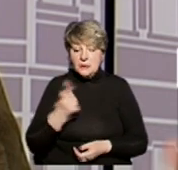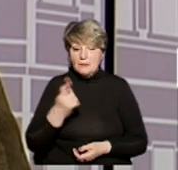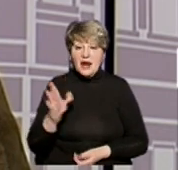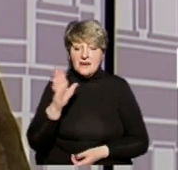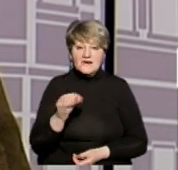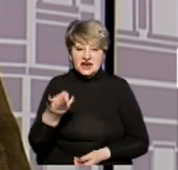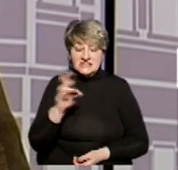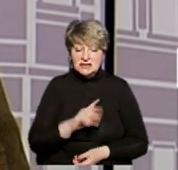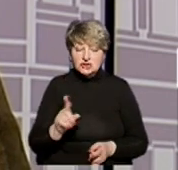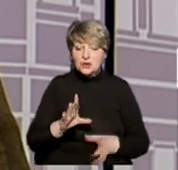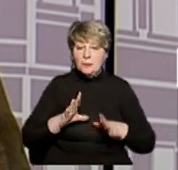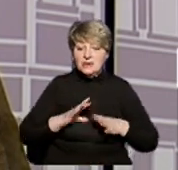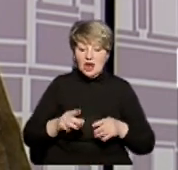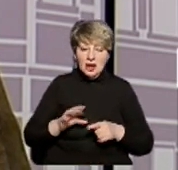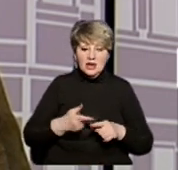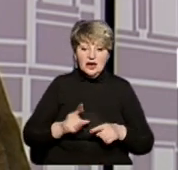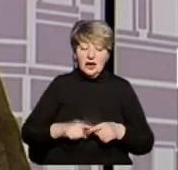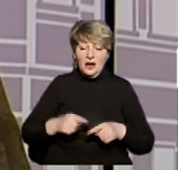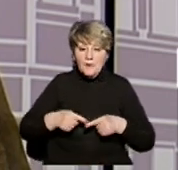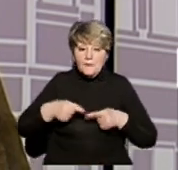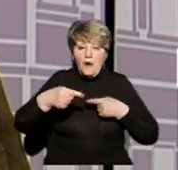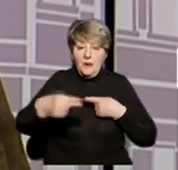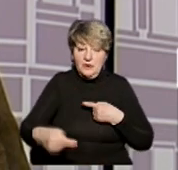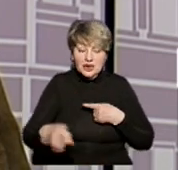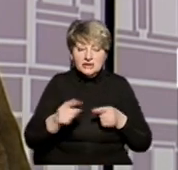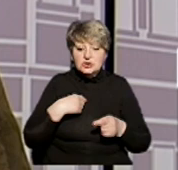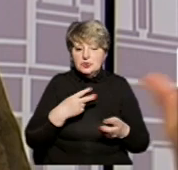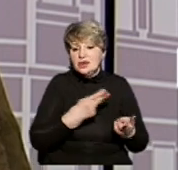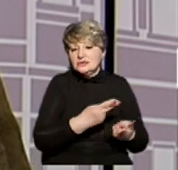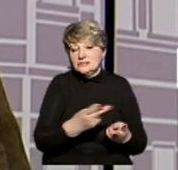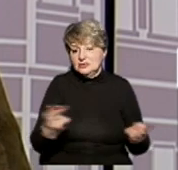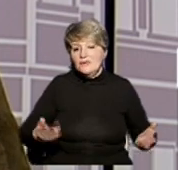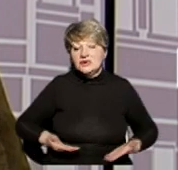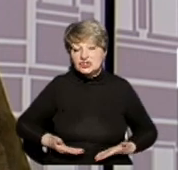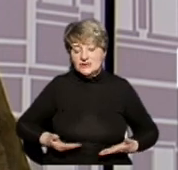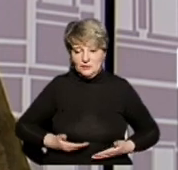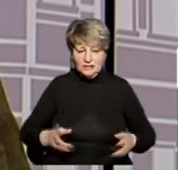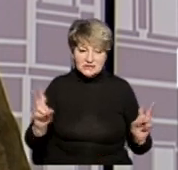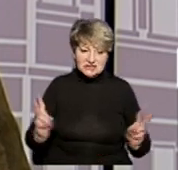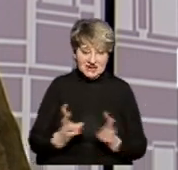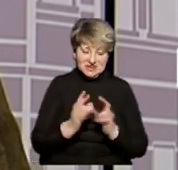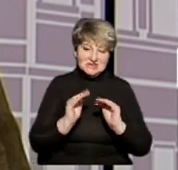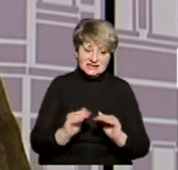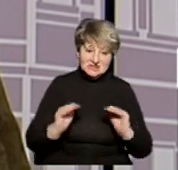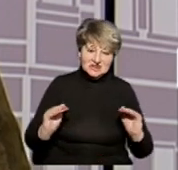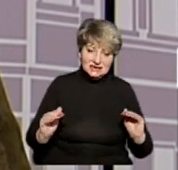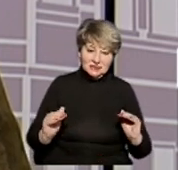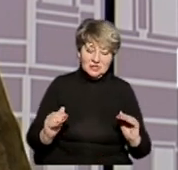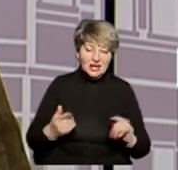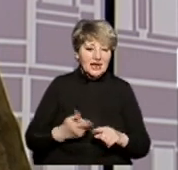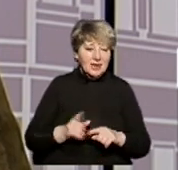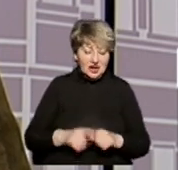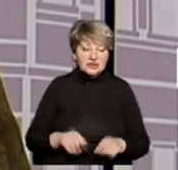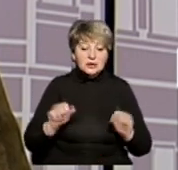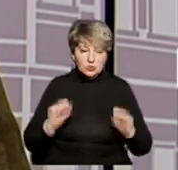такому офлайн-форматі, щоб ми побачили очі цих дітей, вживу зустрілись з ними. А це можливо тільки